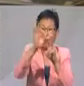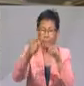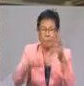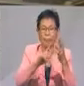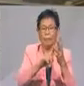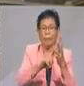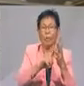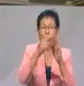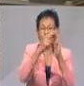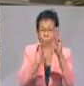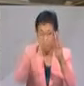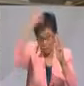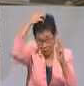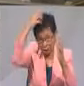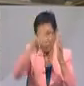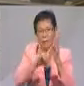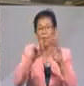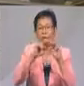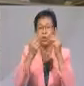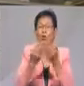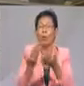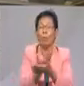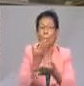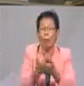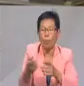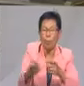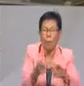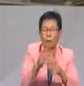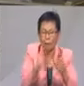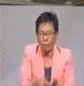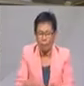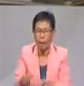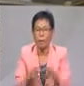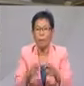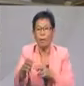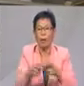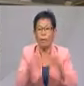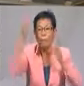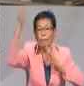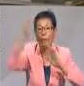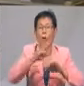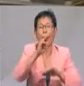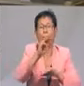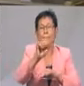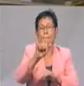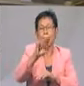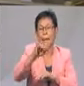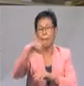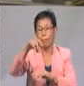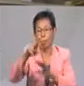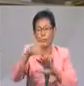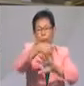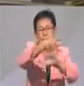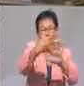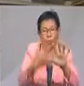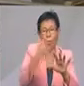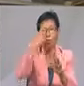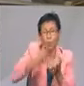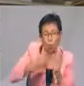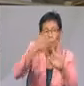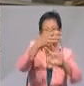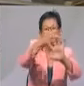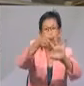Pejabat Penasihat Undang-Undang Selangor dan Unit Pemodenan Tadbiran dan Perancangan Pengurusan Malaysia atau PEMAMPU bagi membincangkan hala